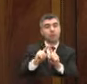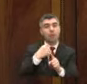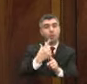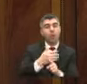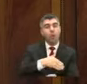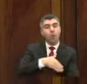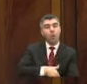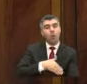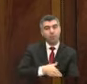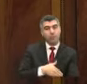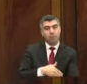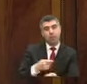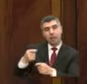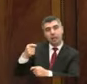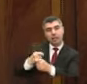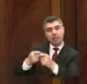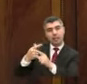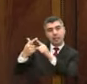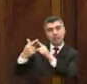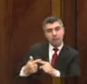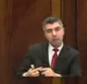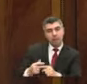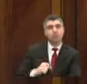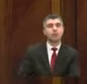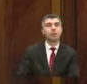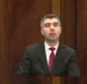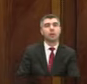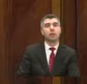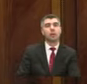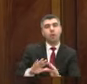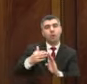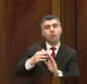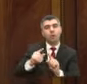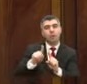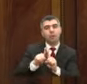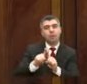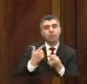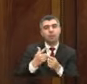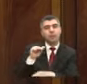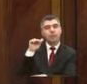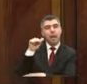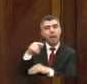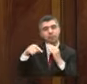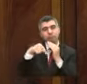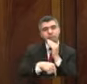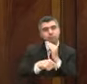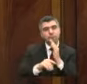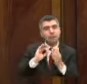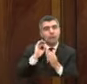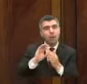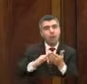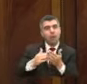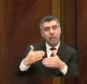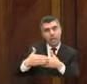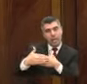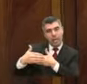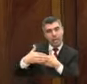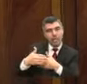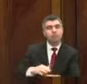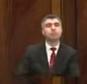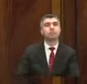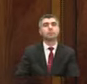قلميم، ومركز جامعي جديد بسيدي إفني مخصص لأبحاث جامعية الخاص بالإجازة المهنية، ومركز جامعي للإجازة